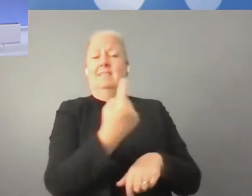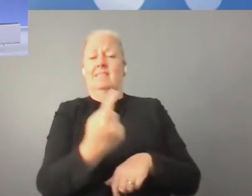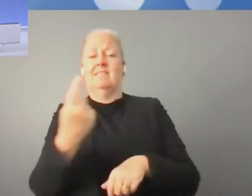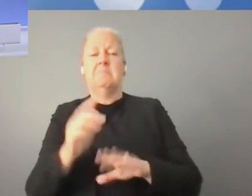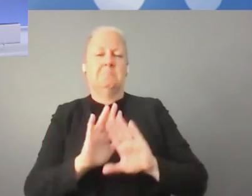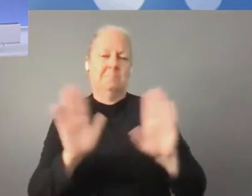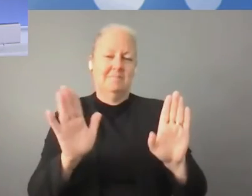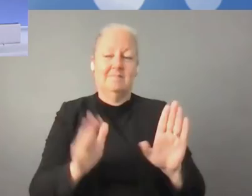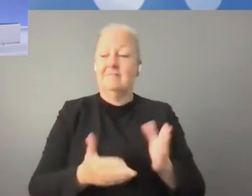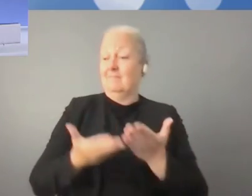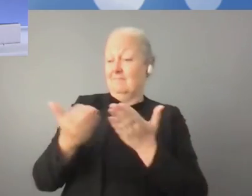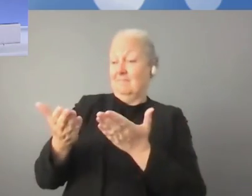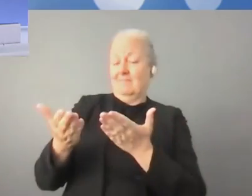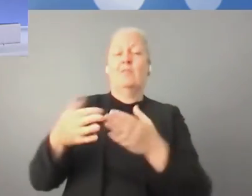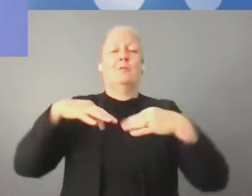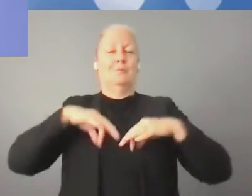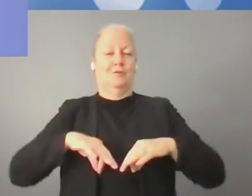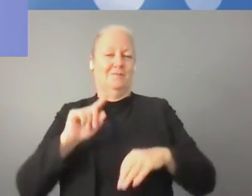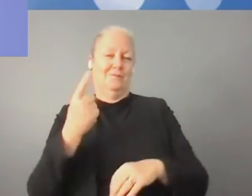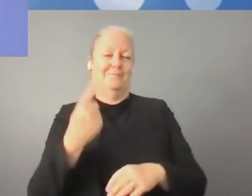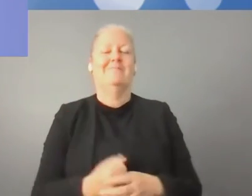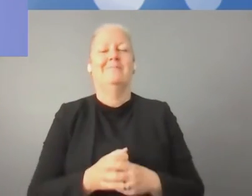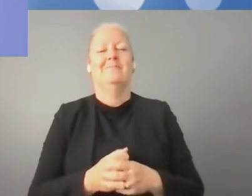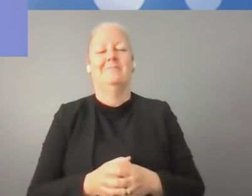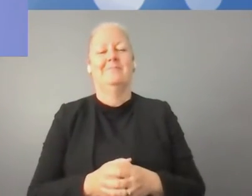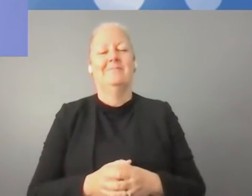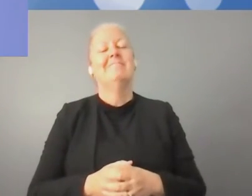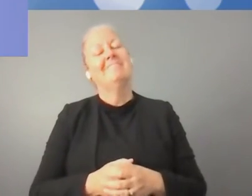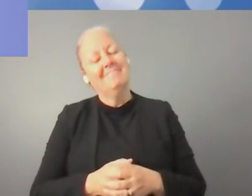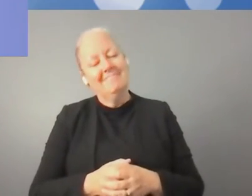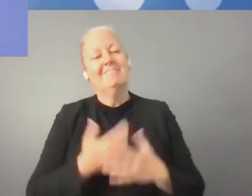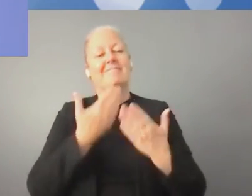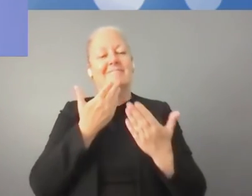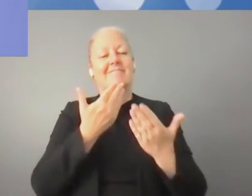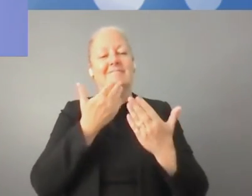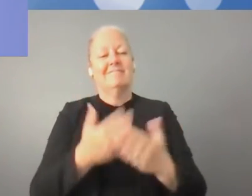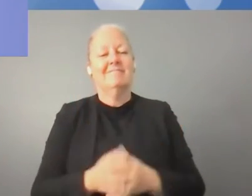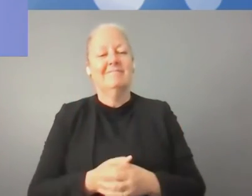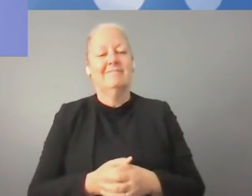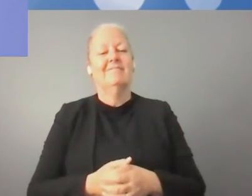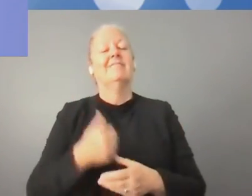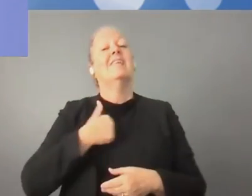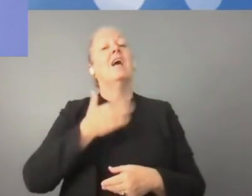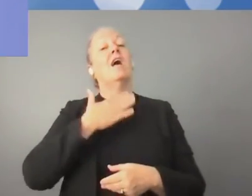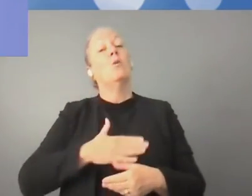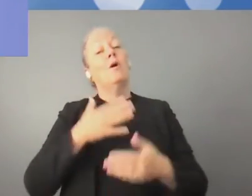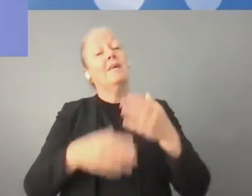очень сжато высказываться. 30-60 секунд для каждого выступающего. Начинаем с госпожи министра.